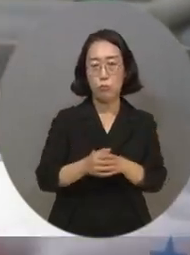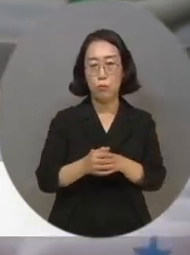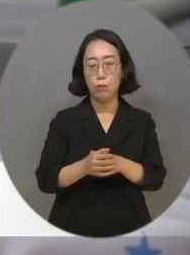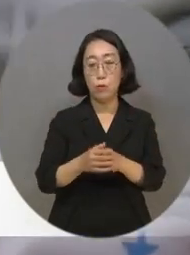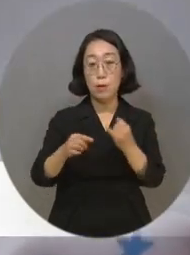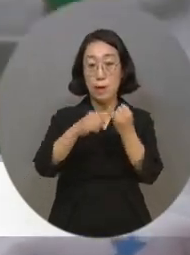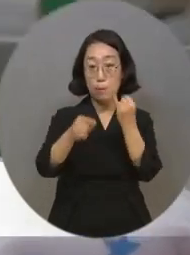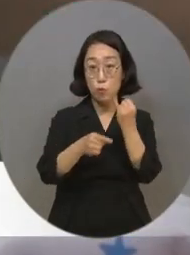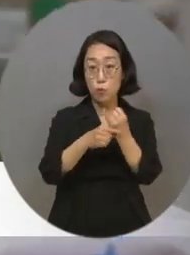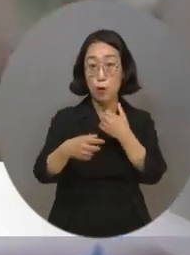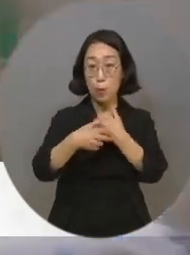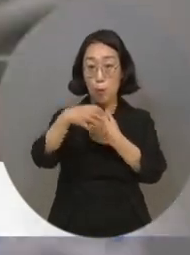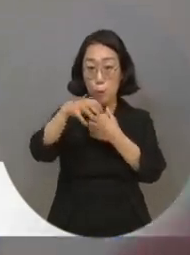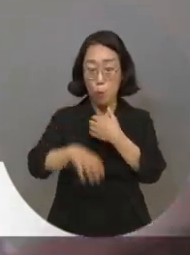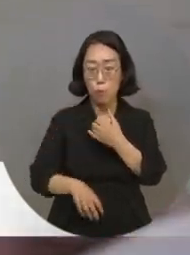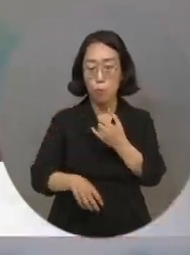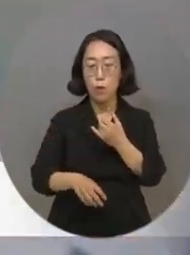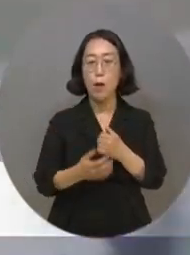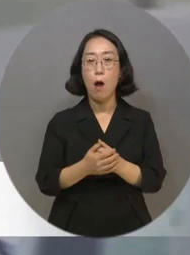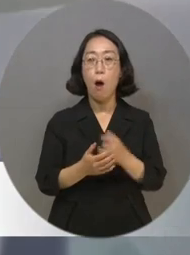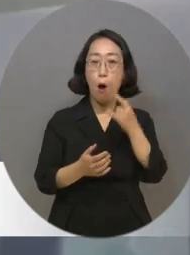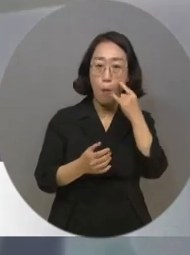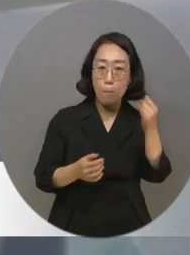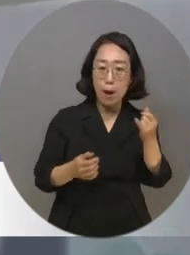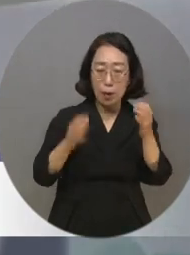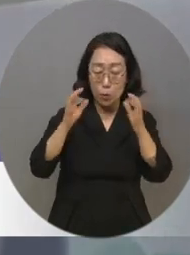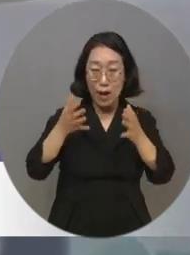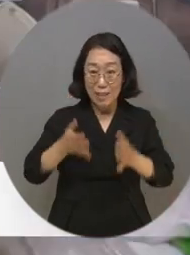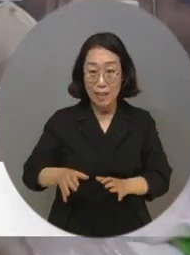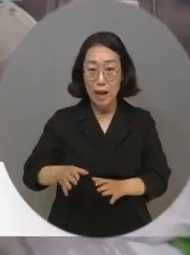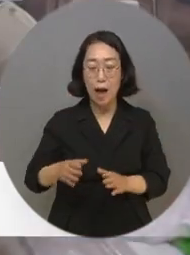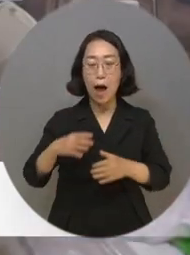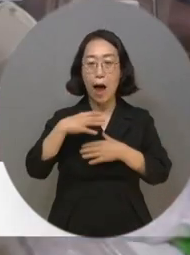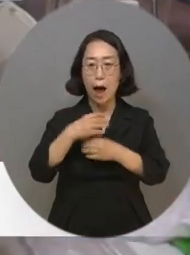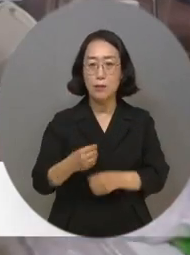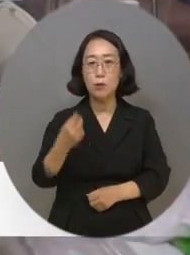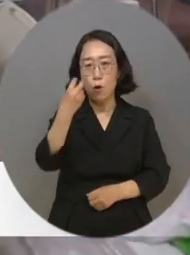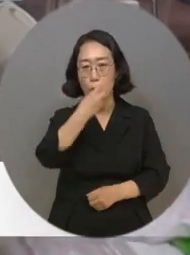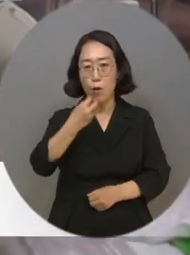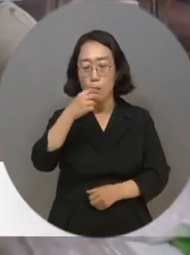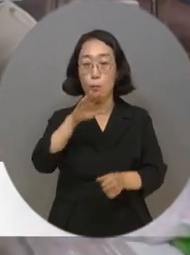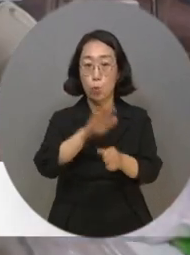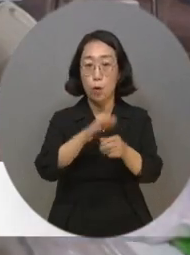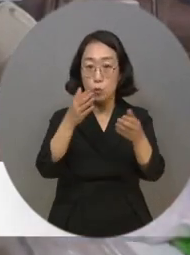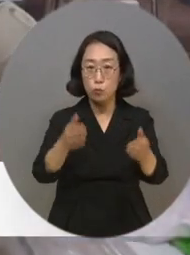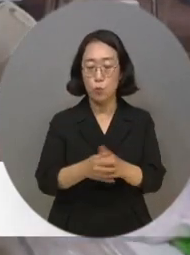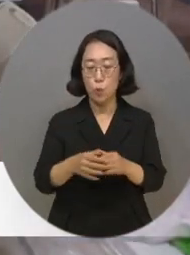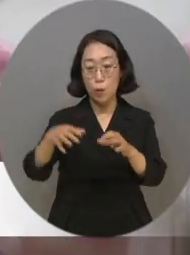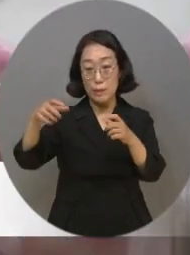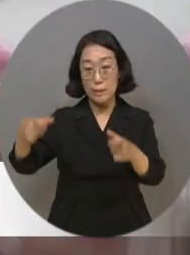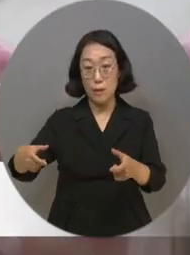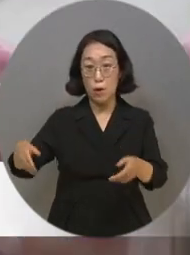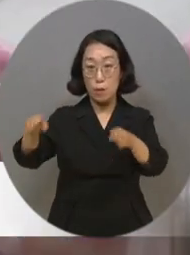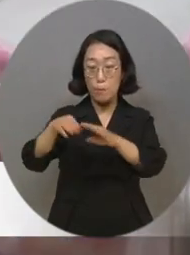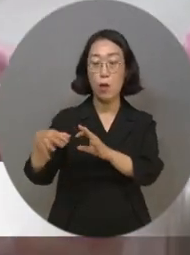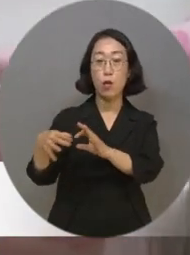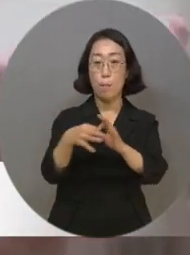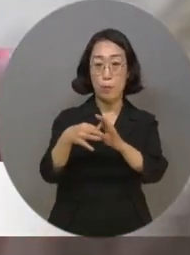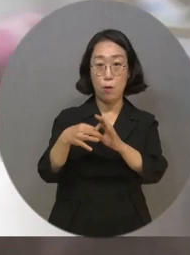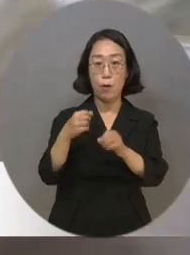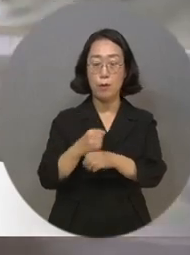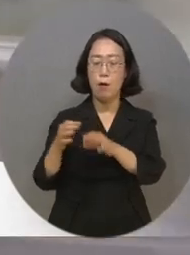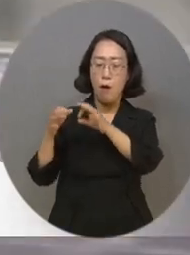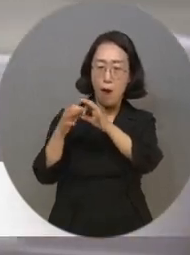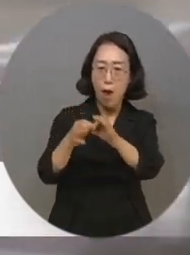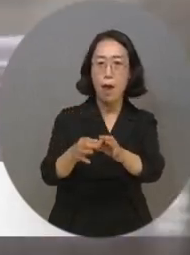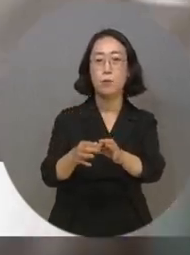산부인과에서는 여성장애인과 태아의 건강을 관리하고 지역장애인 보건의료센터 등 장애인 건강 관련 기관과 협력해